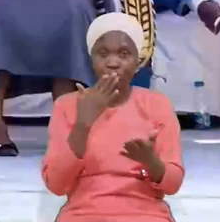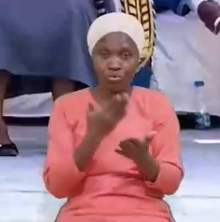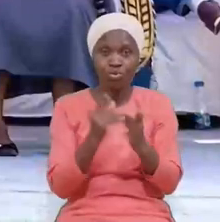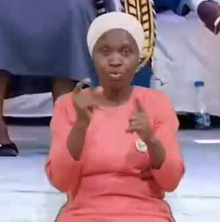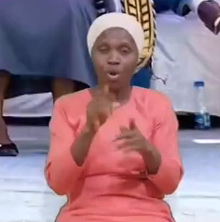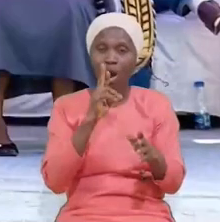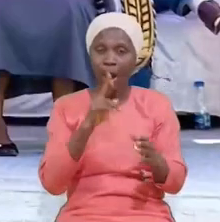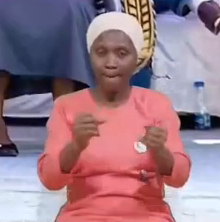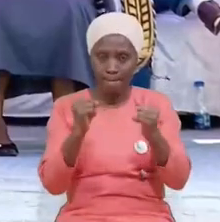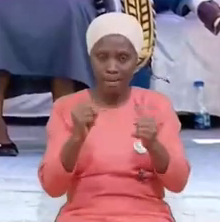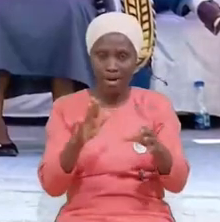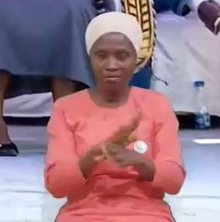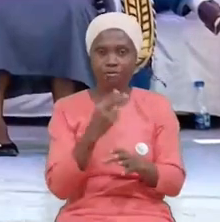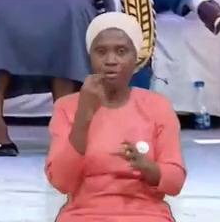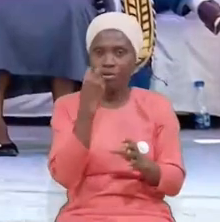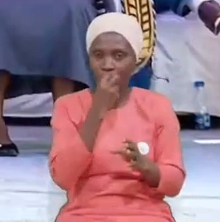puissantes.